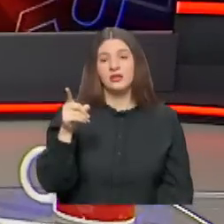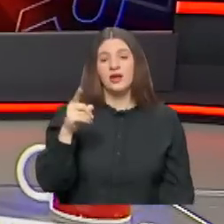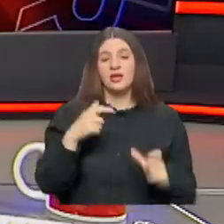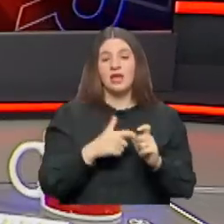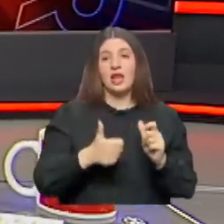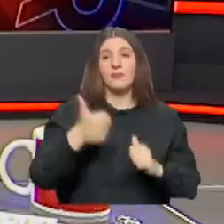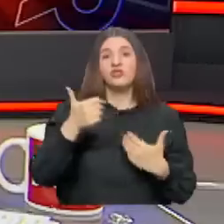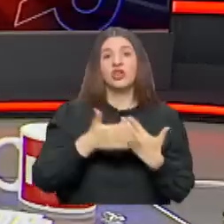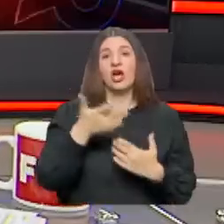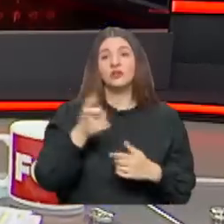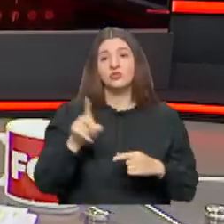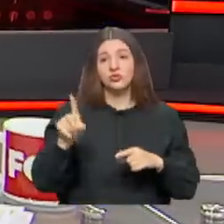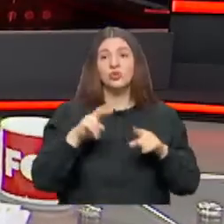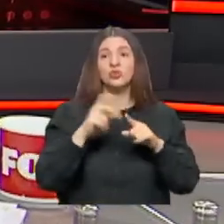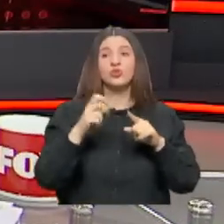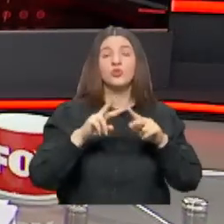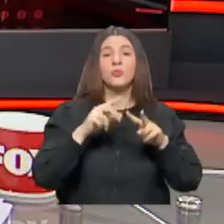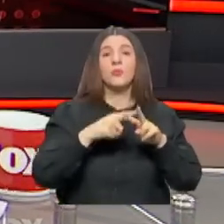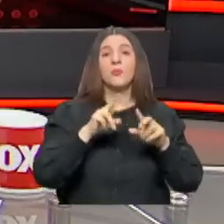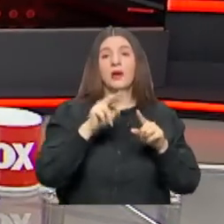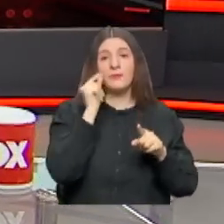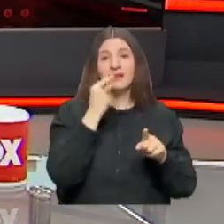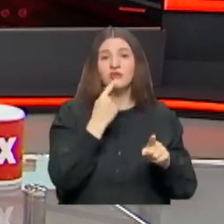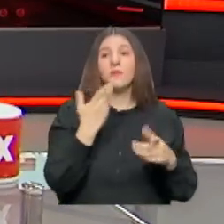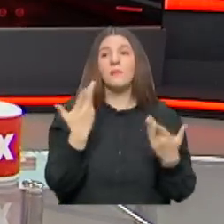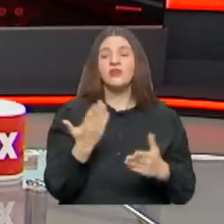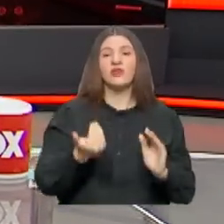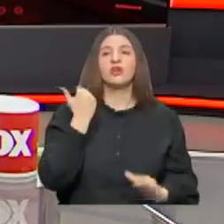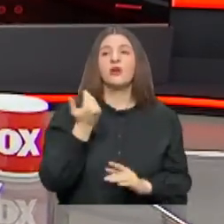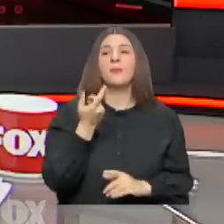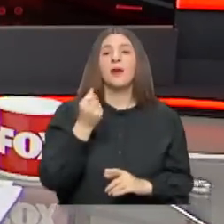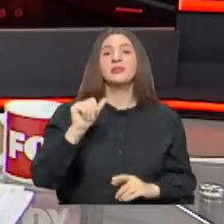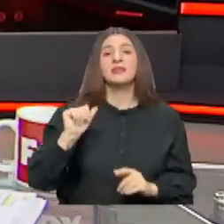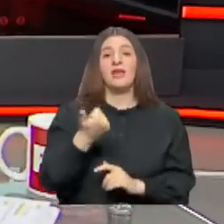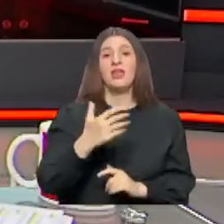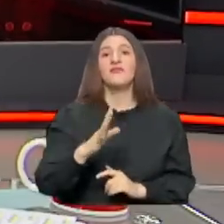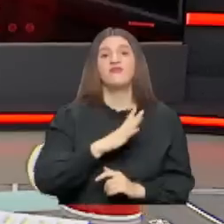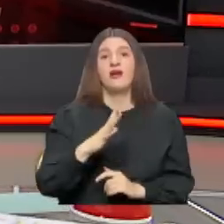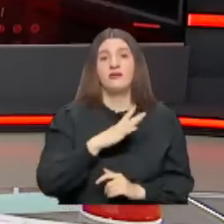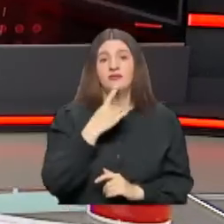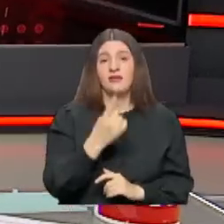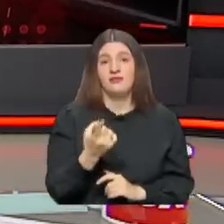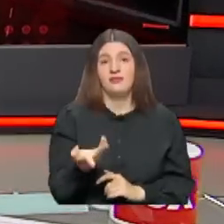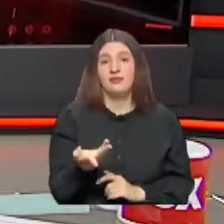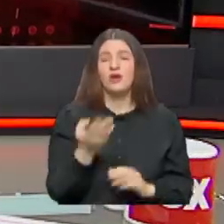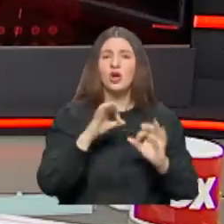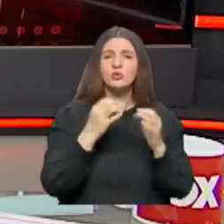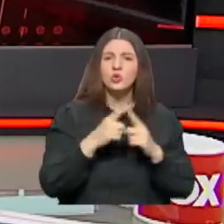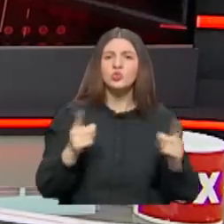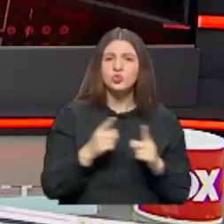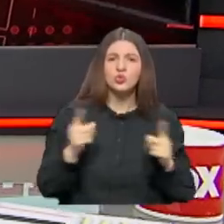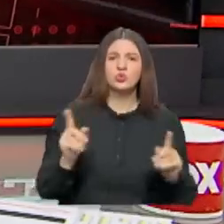genel başkan vekili Numan Kurtulmuş söyledi. Maalesef geçmişte paramız değerliydi dedi. Cümleler